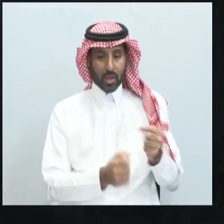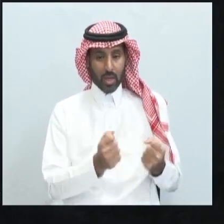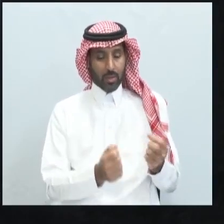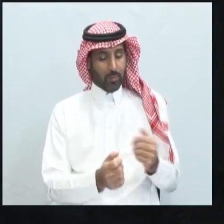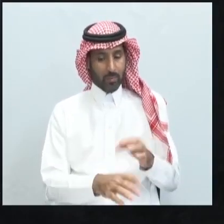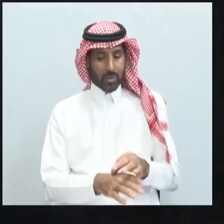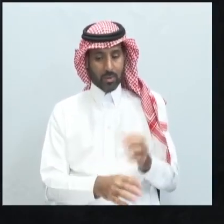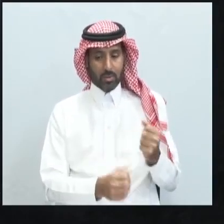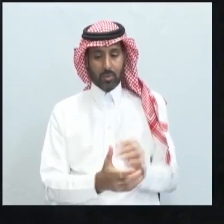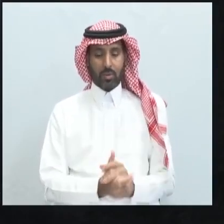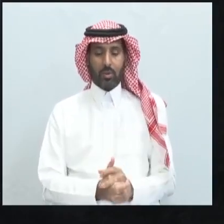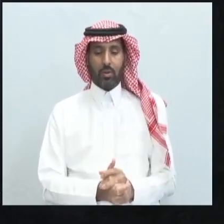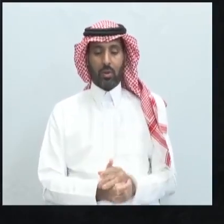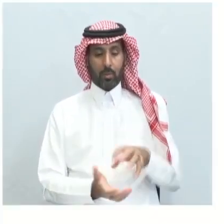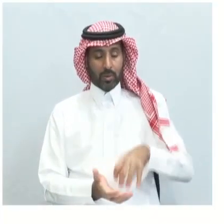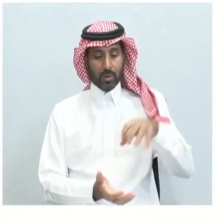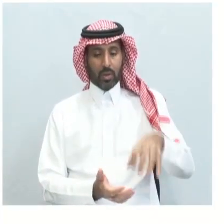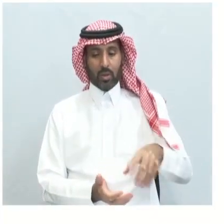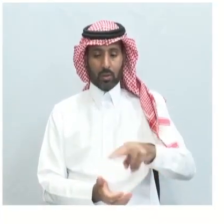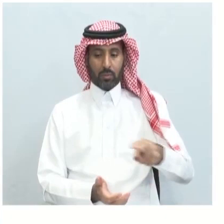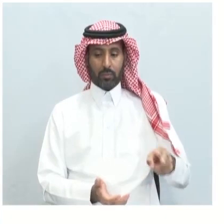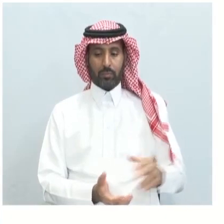الذكيه وانظمه النقل